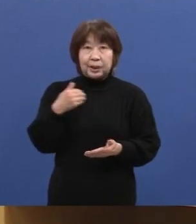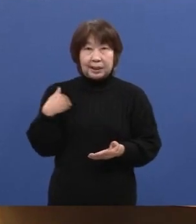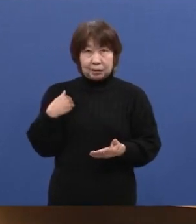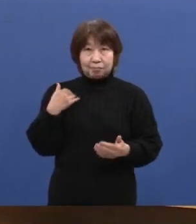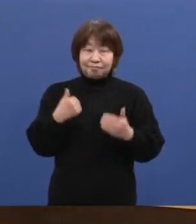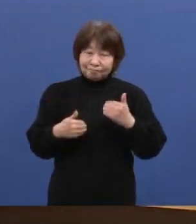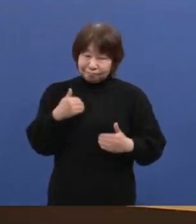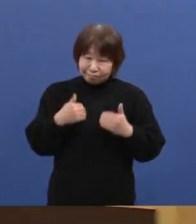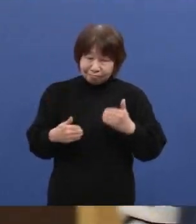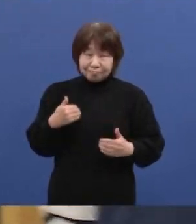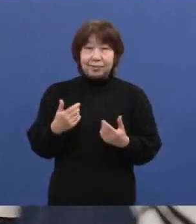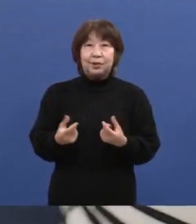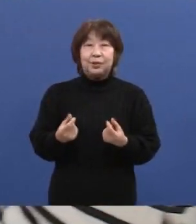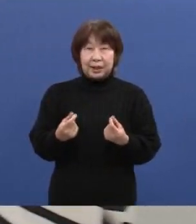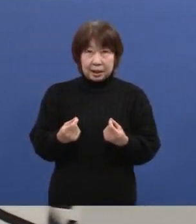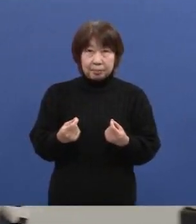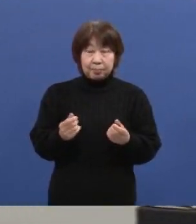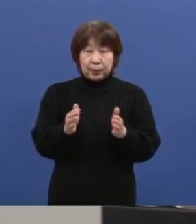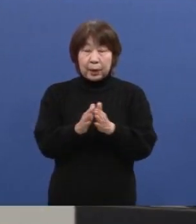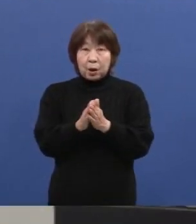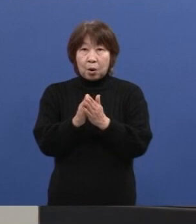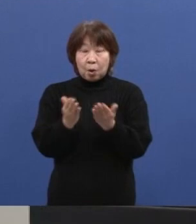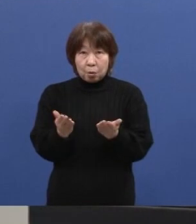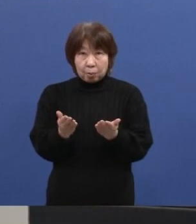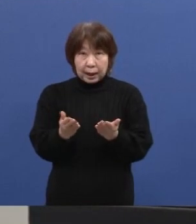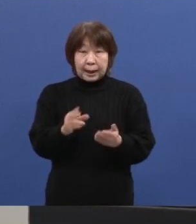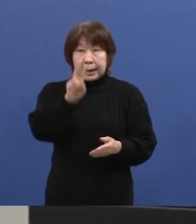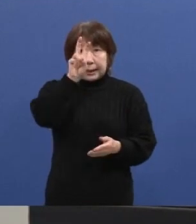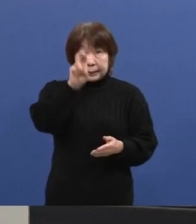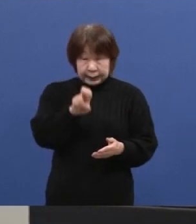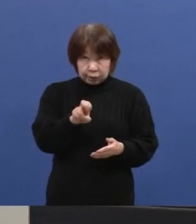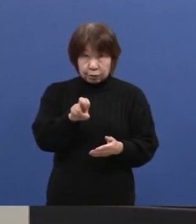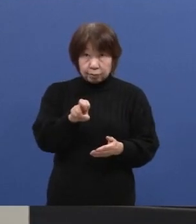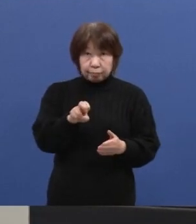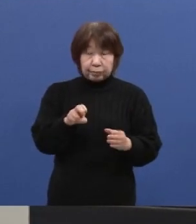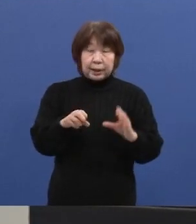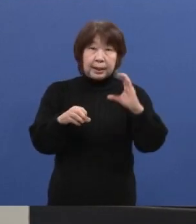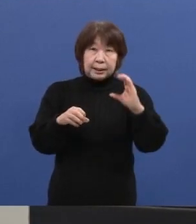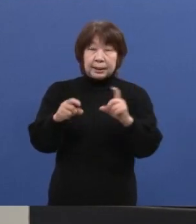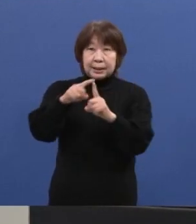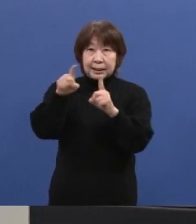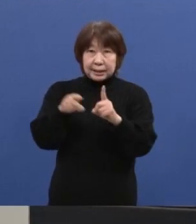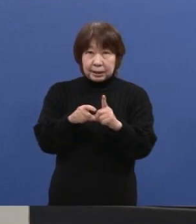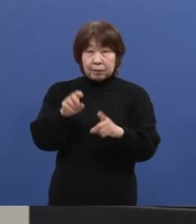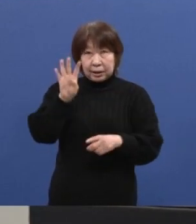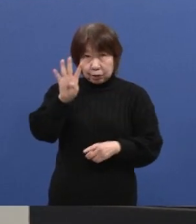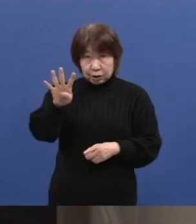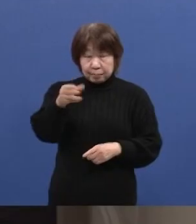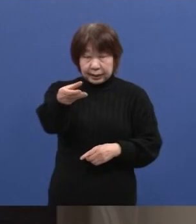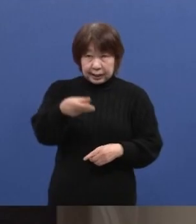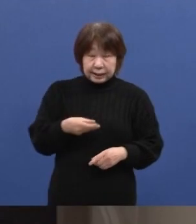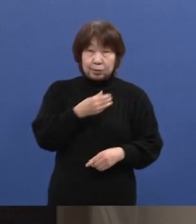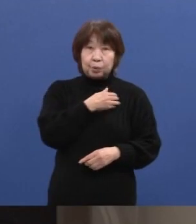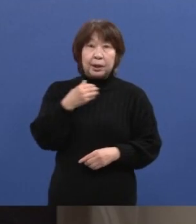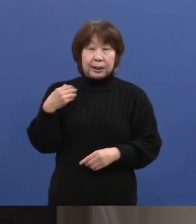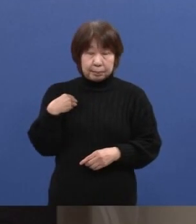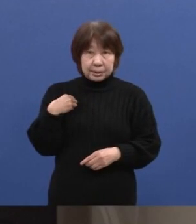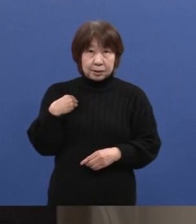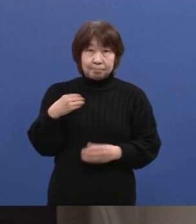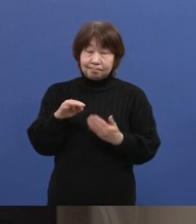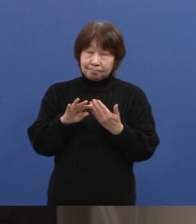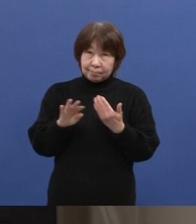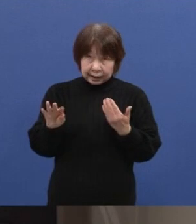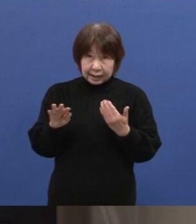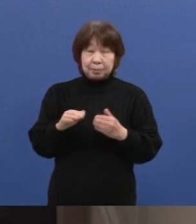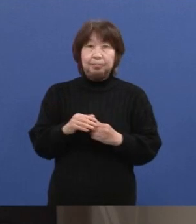ね。 はい、本はお一人20冊まで、 CD は4枚まで借りることができます。また高